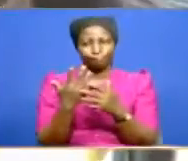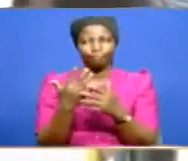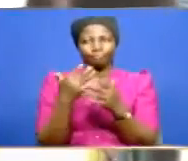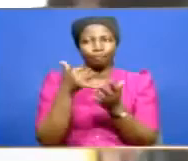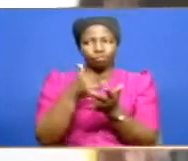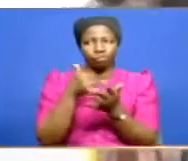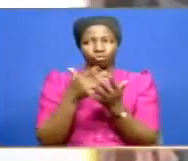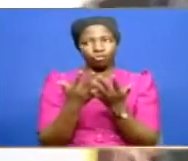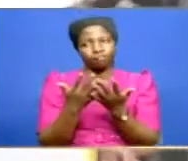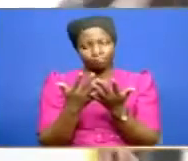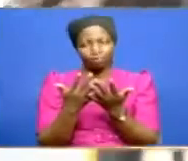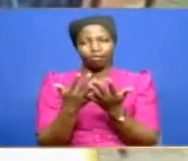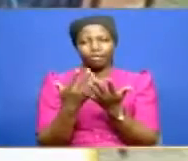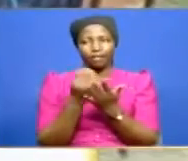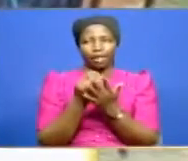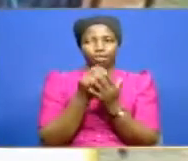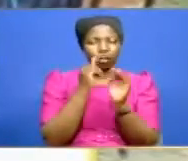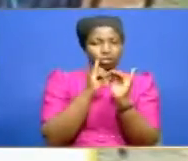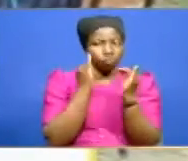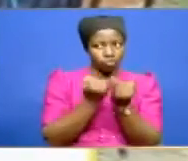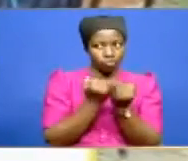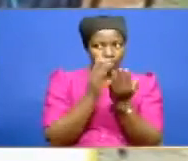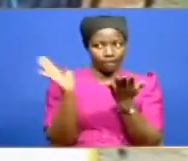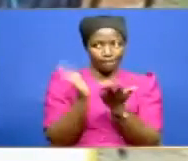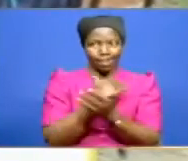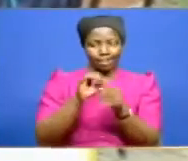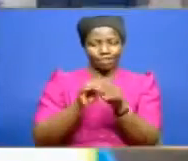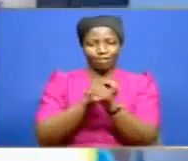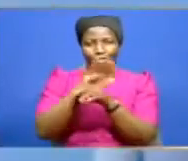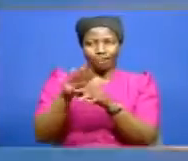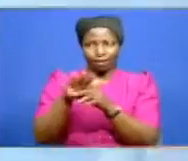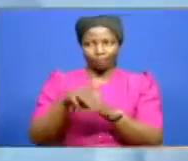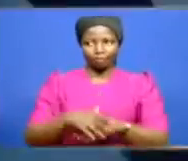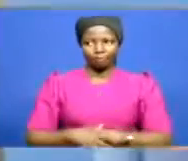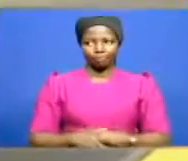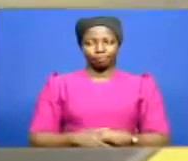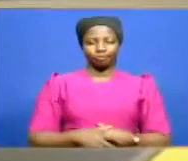kifedha kukabiliana na athari za janga la COVID-19.